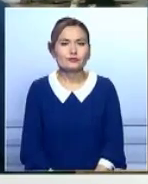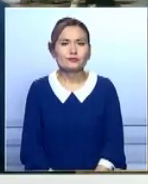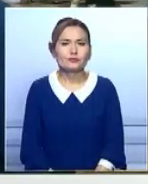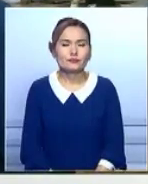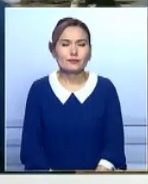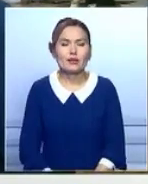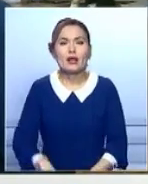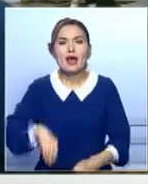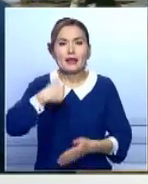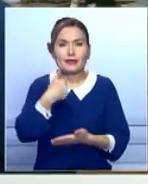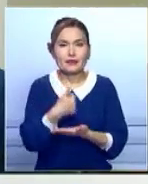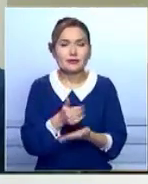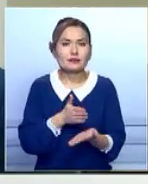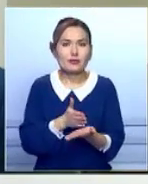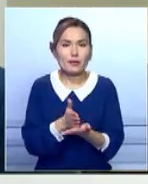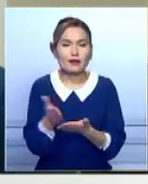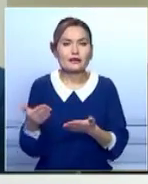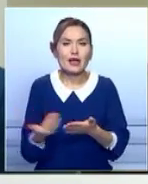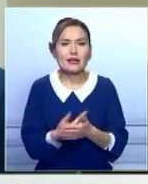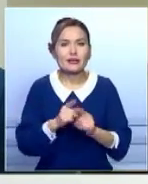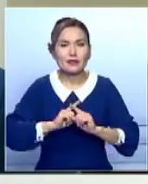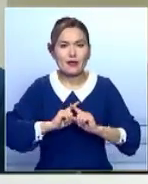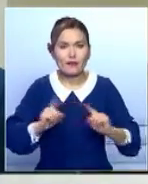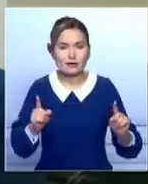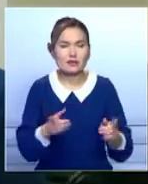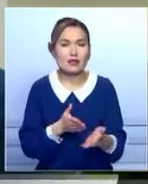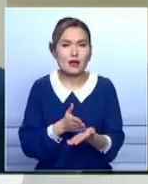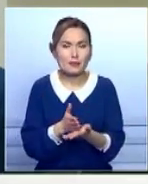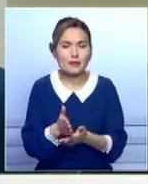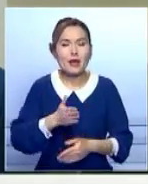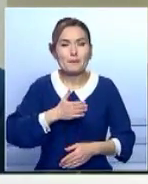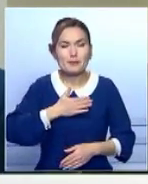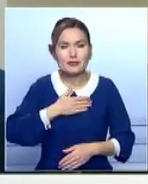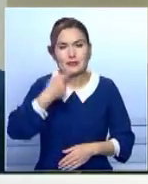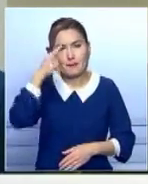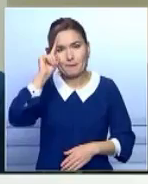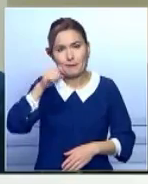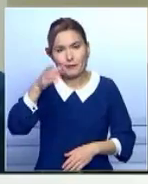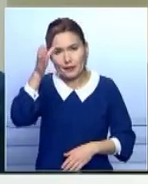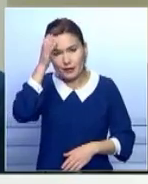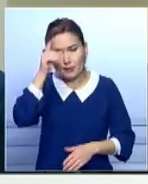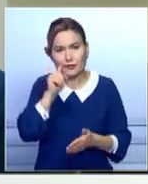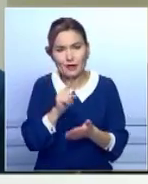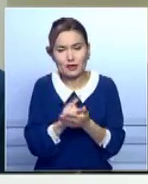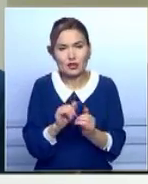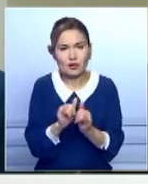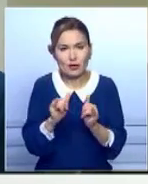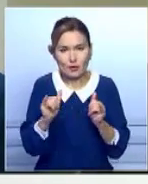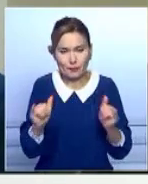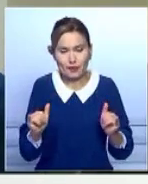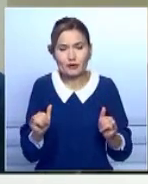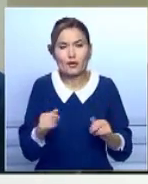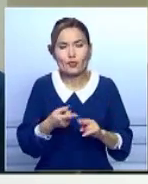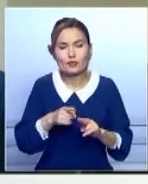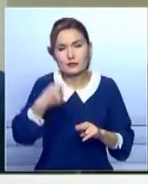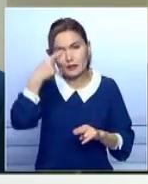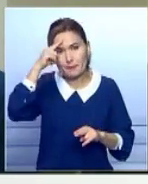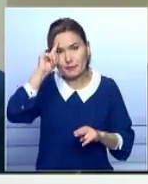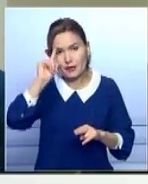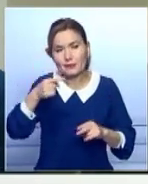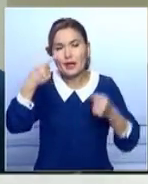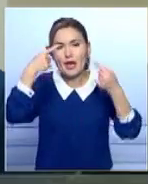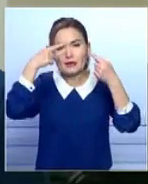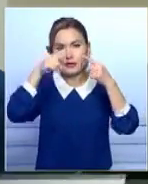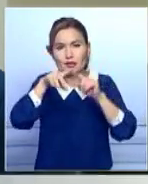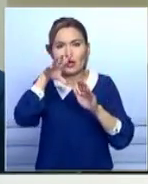Ең негізгі бағыттың бірі ол инновациялық бағыт. Инновацияны біз білім арқылы, білім мен ғылым технологияға енгізіп, оны